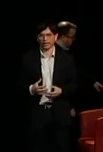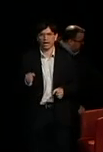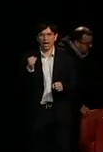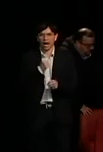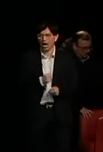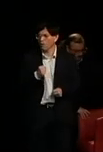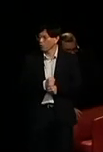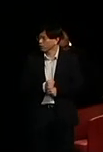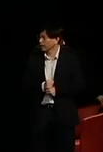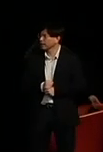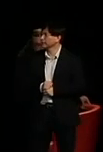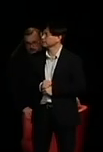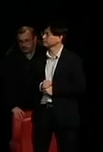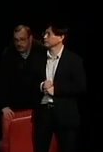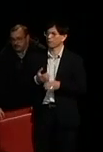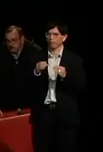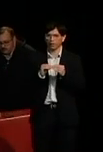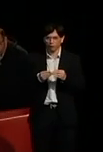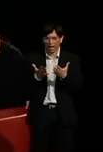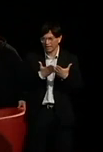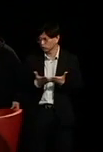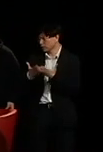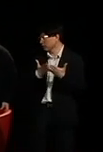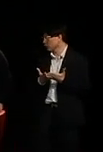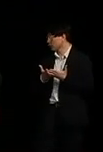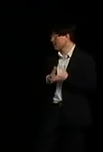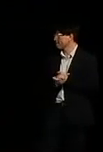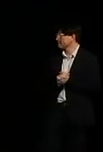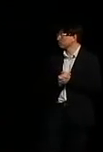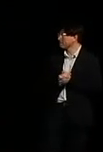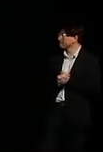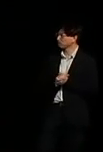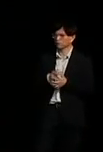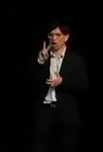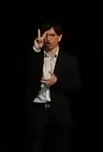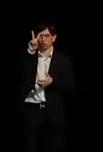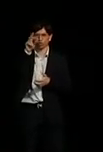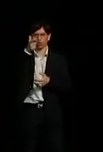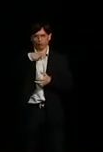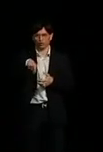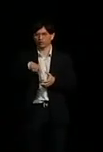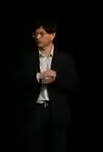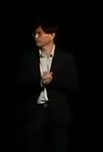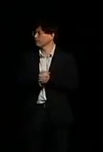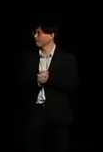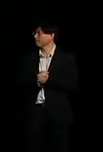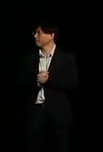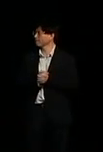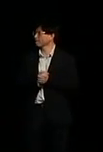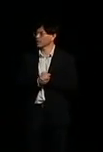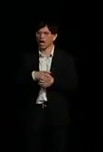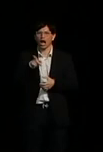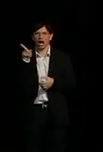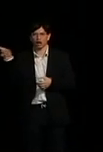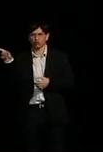per per fare questo vademecum e per due motivi perché la mia testimonianza